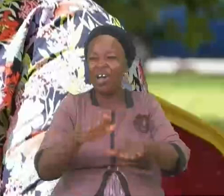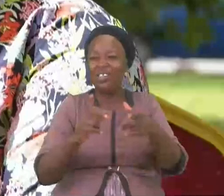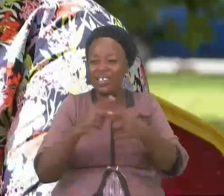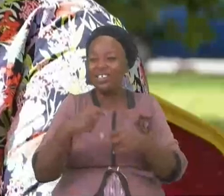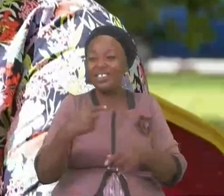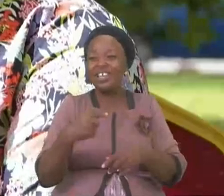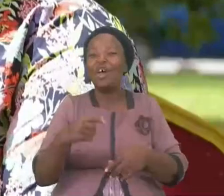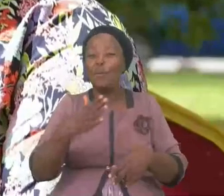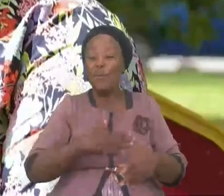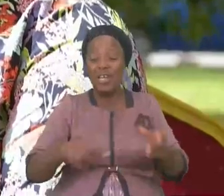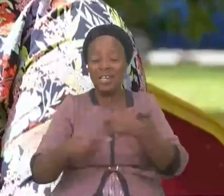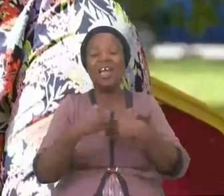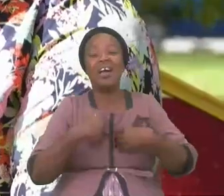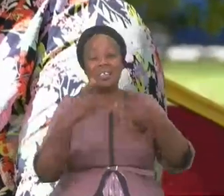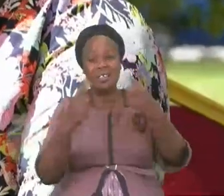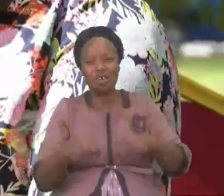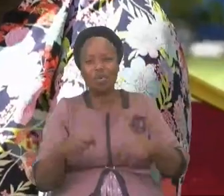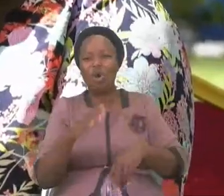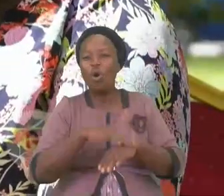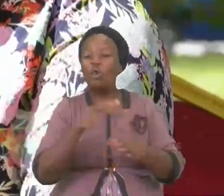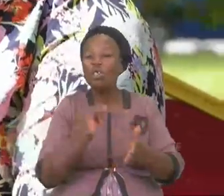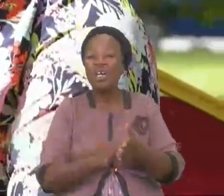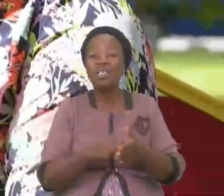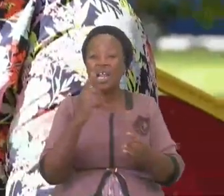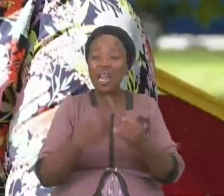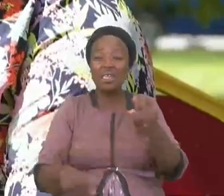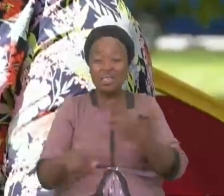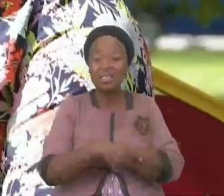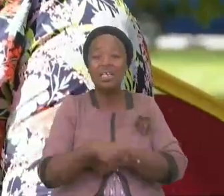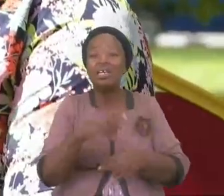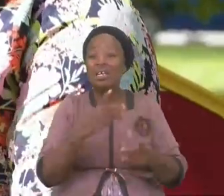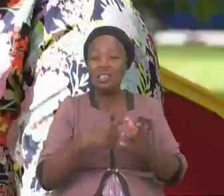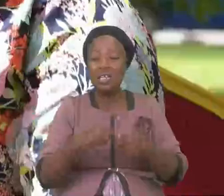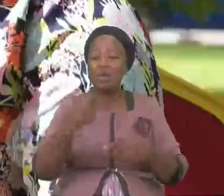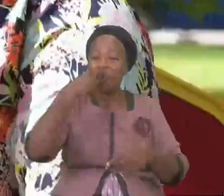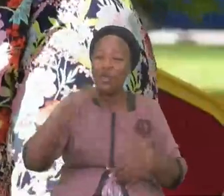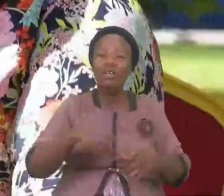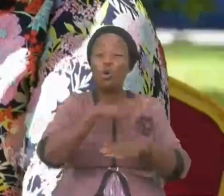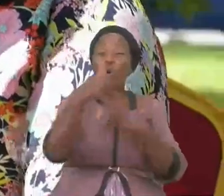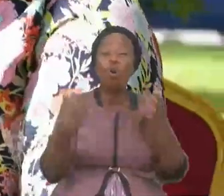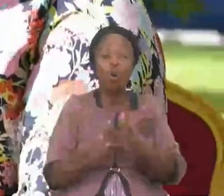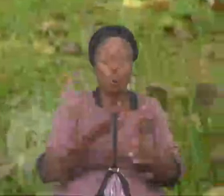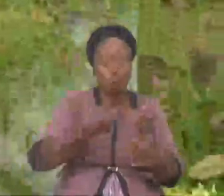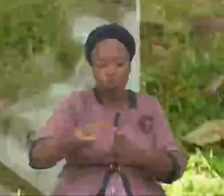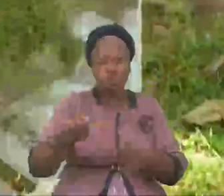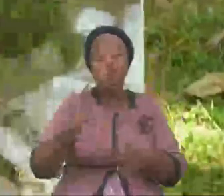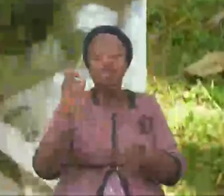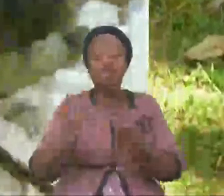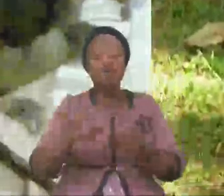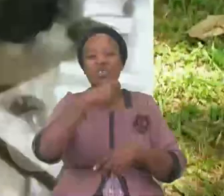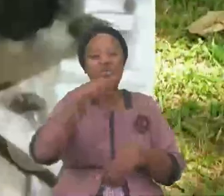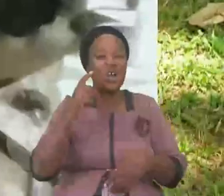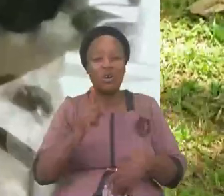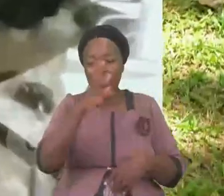venue. Et ce dernier jour de JCK, il a demandé à toutes les plaies de guérir.